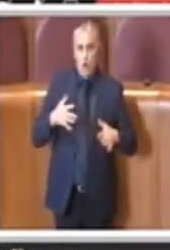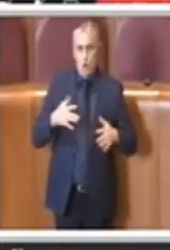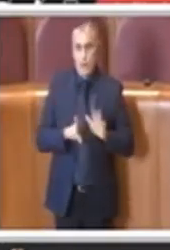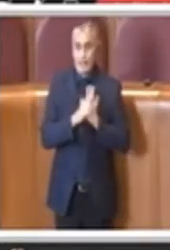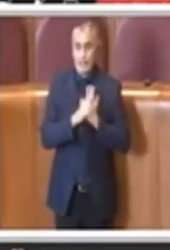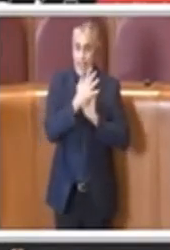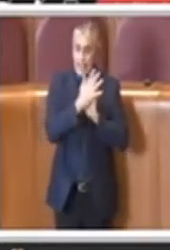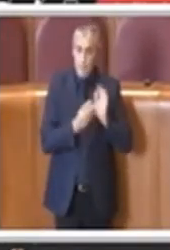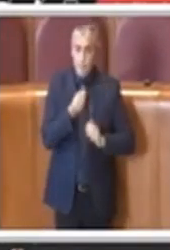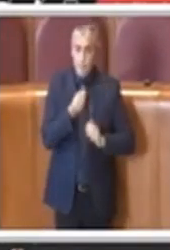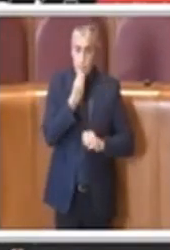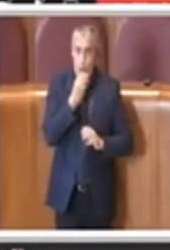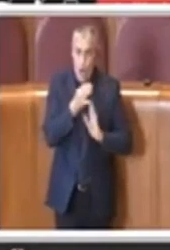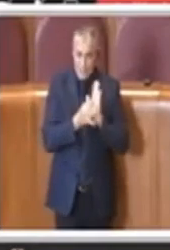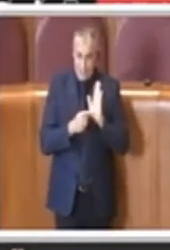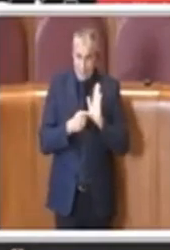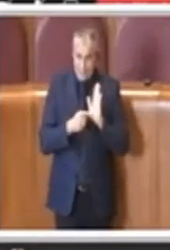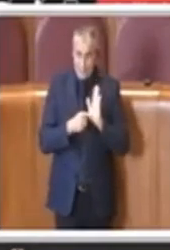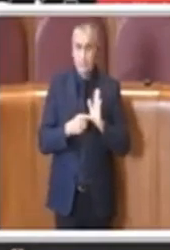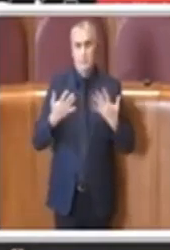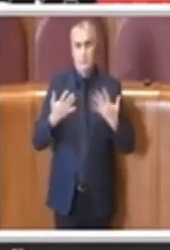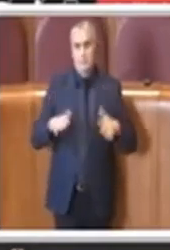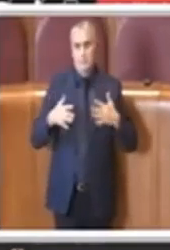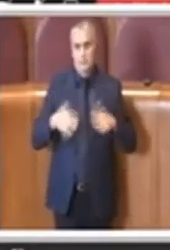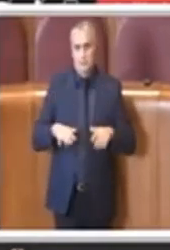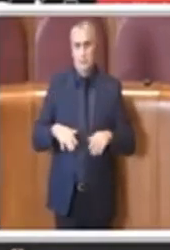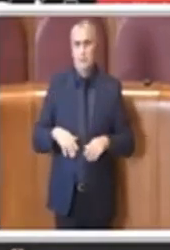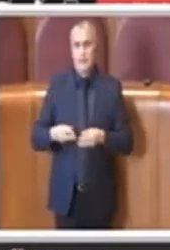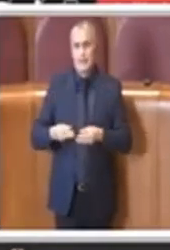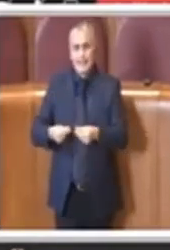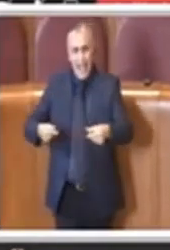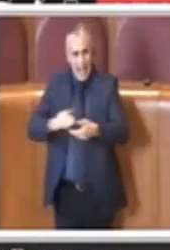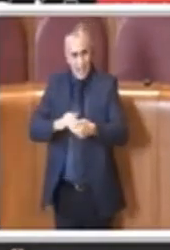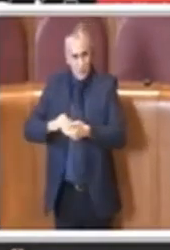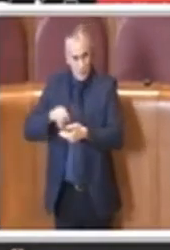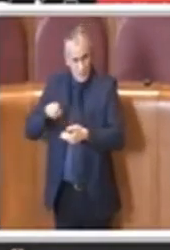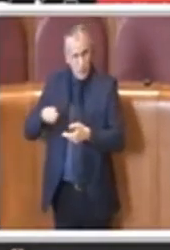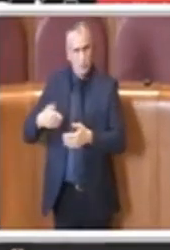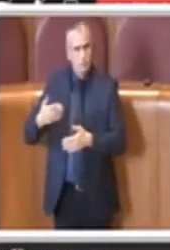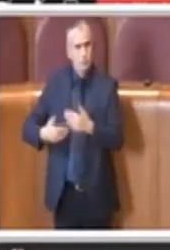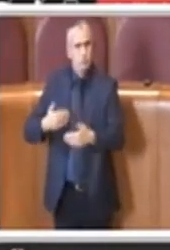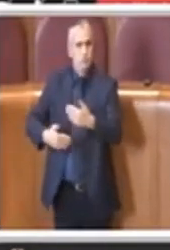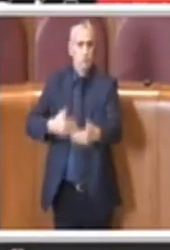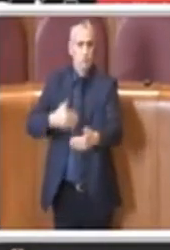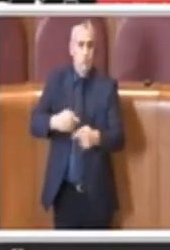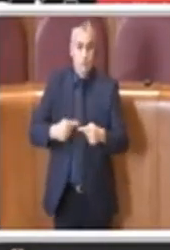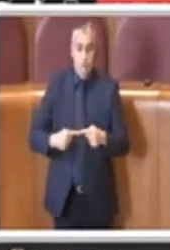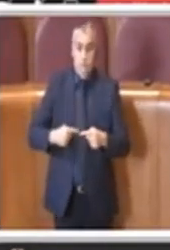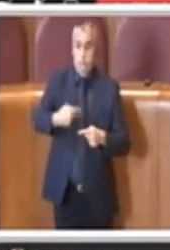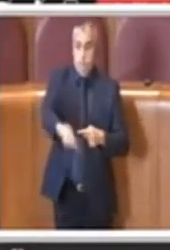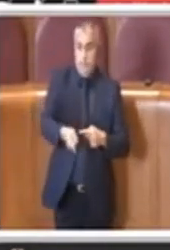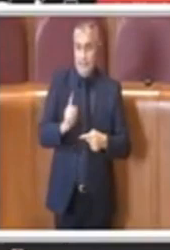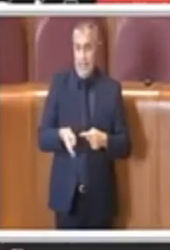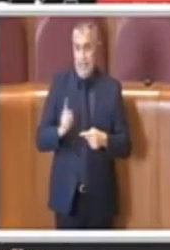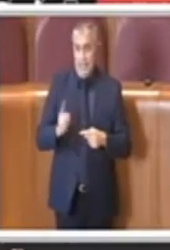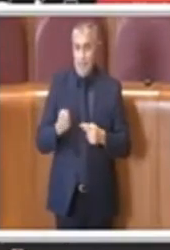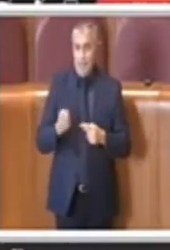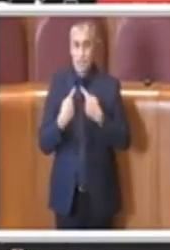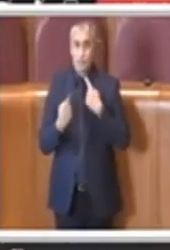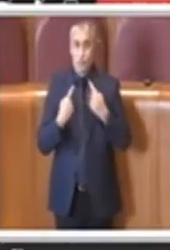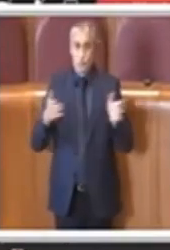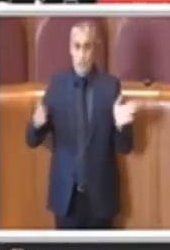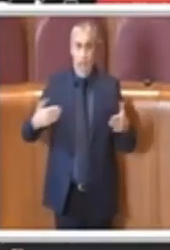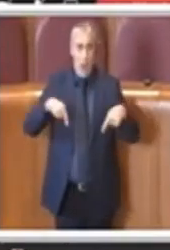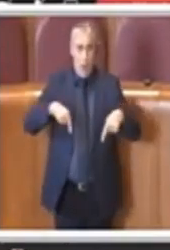Food Policy sposata dall'Associazione Terra è stata portata avanti, dovrà essere discussa in aula a breve, e